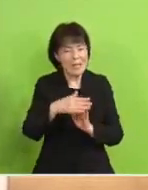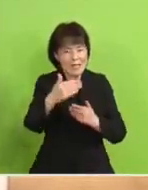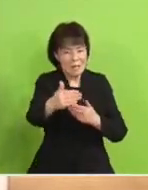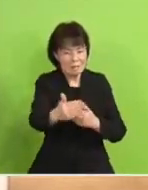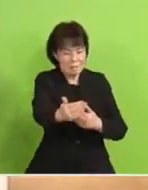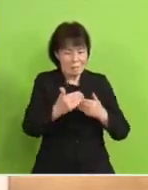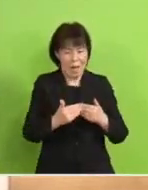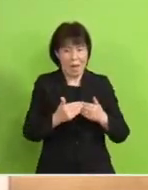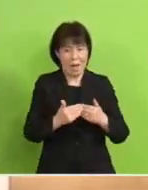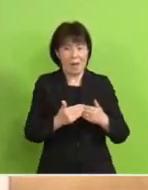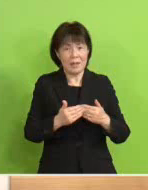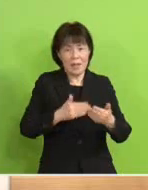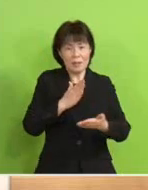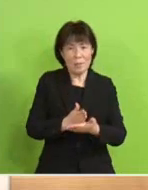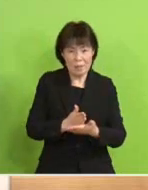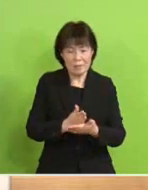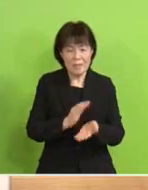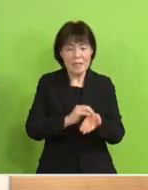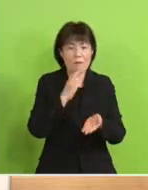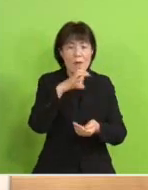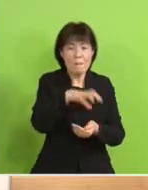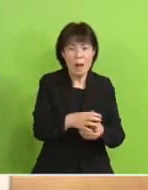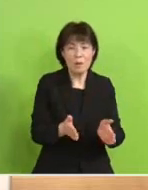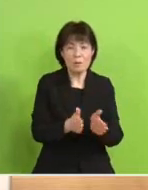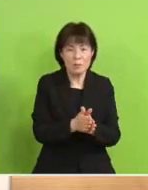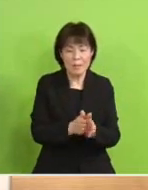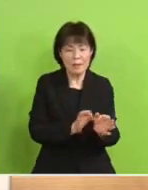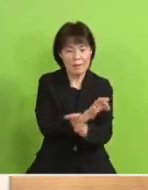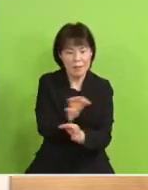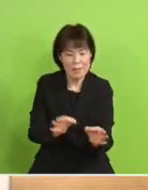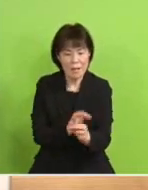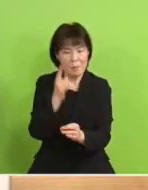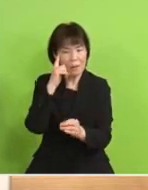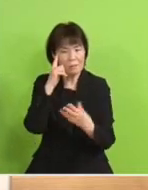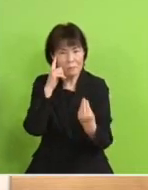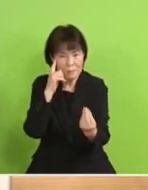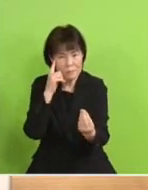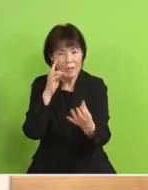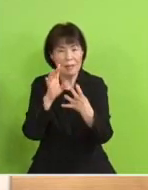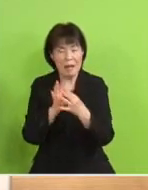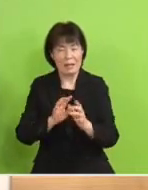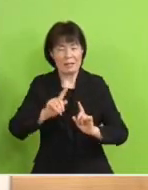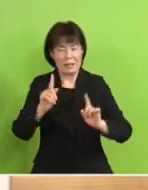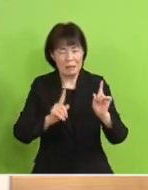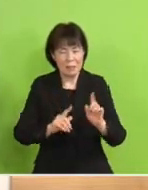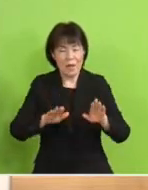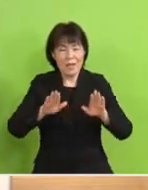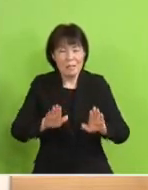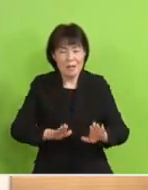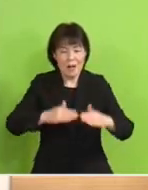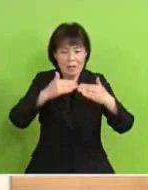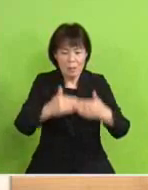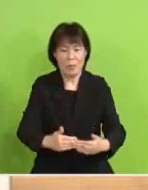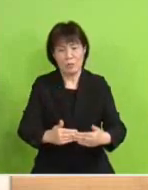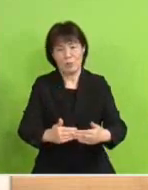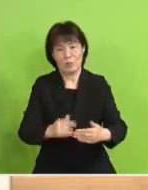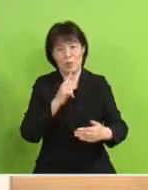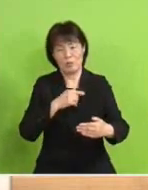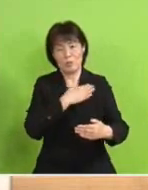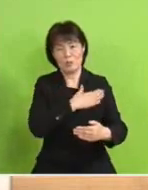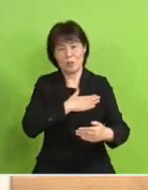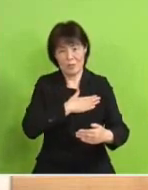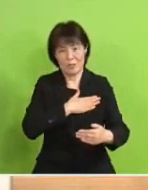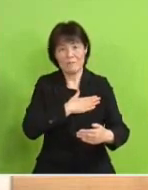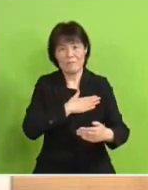いかないんだと、医療現場も含めて経済のことも考えると、なんとかここで止めようという気持ち